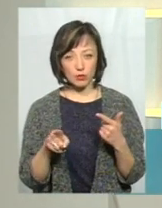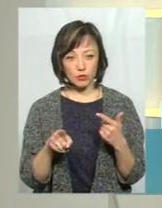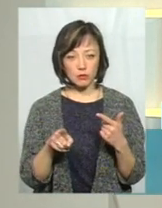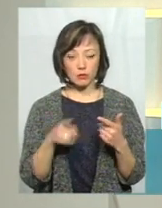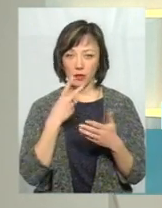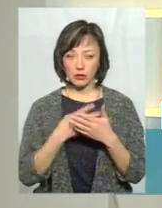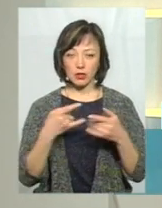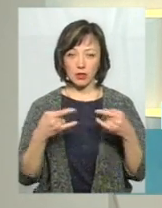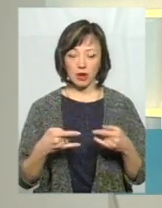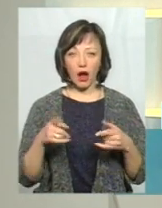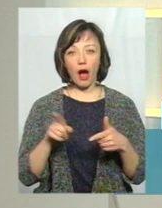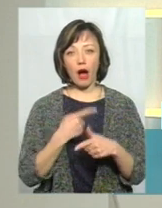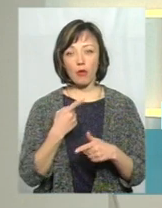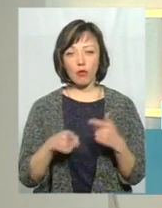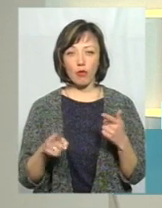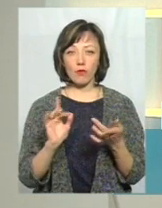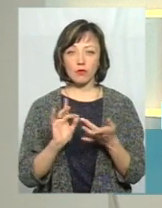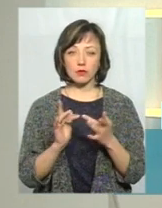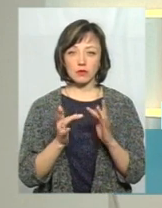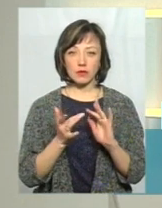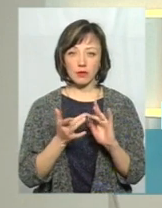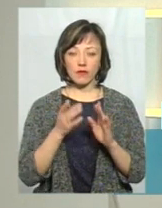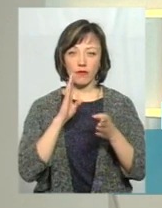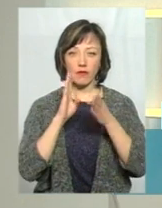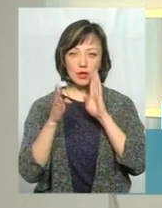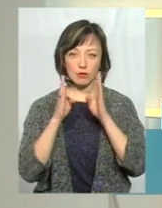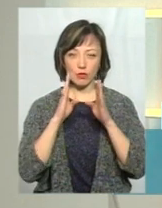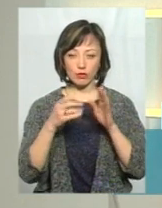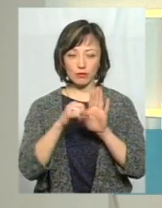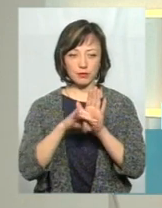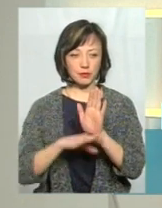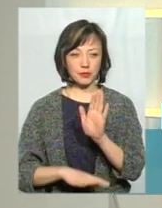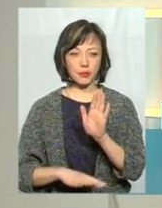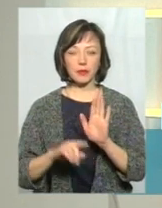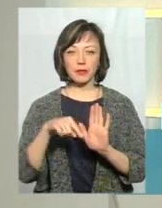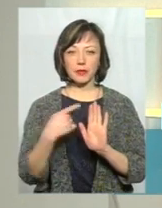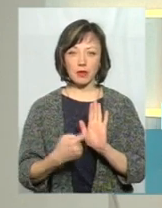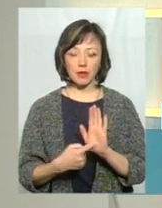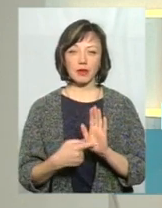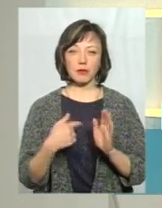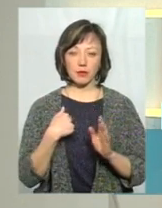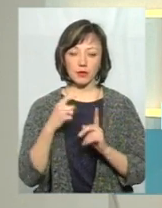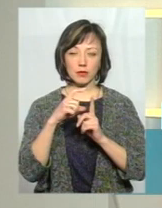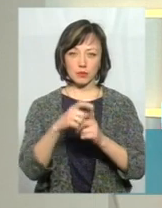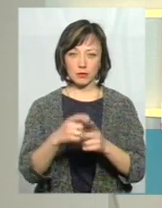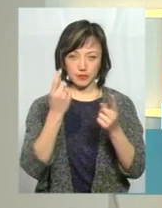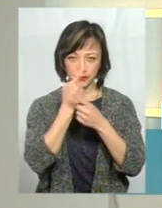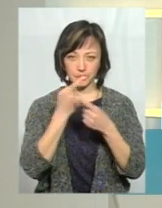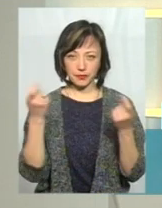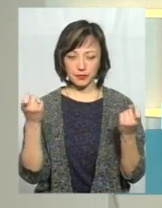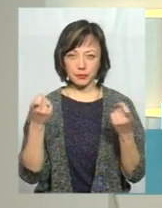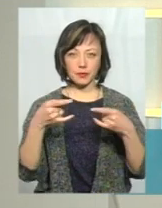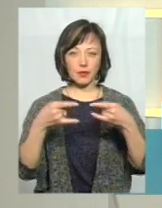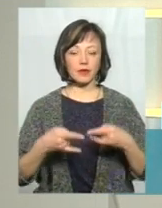набираючи телефон, який бачите на своїх екранах, а також у соцмережі Facebook. Ставте свої питання у коментарях, і я озвучую їх